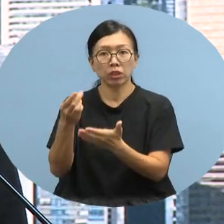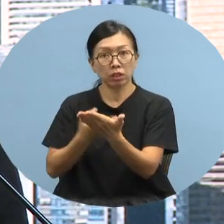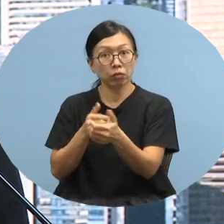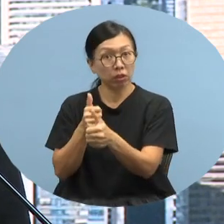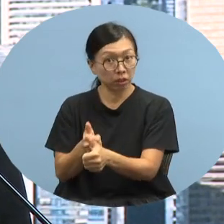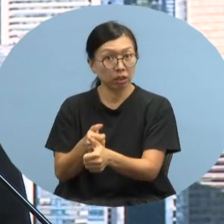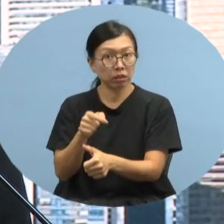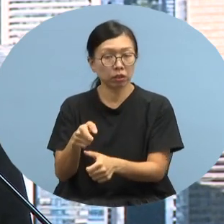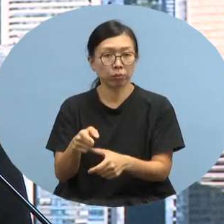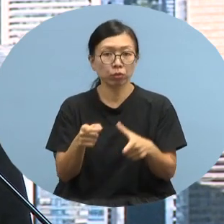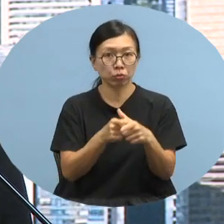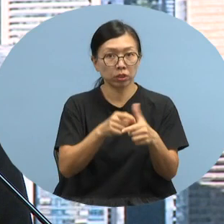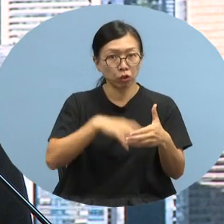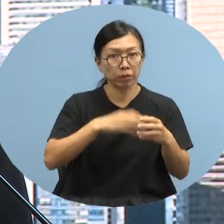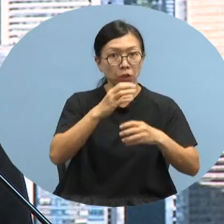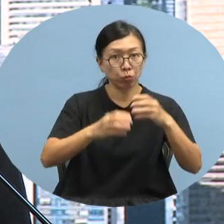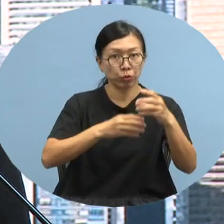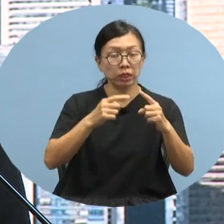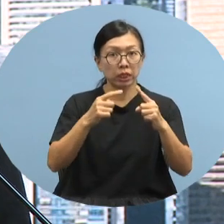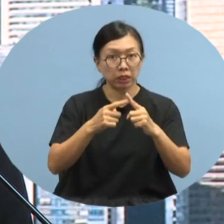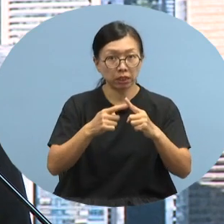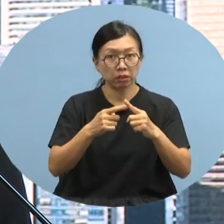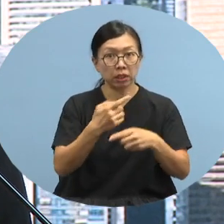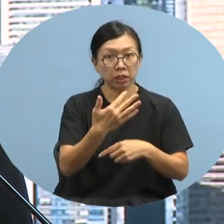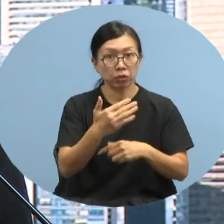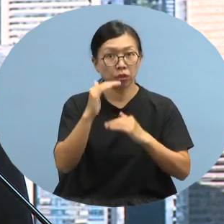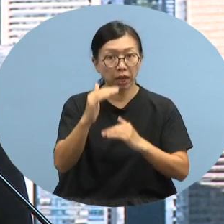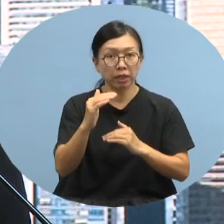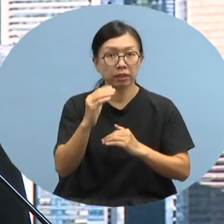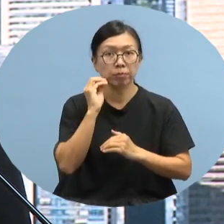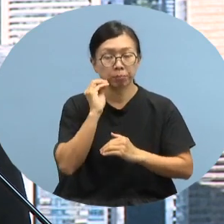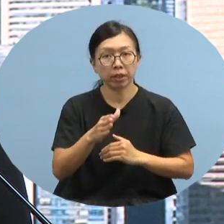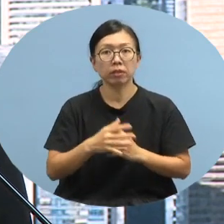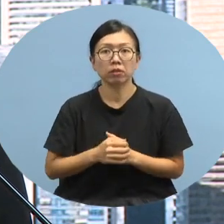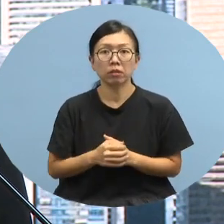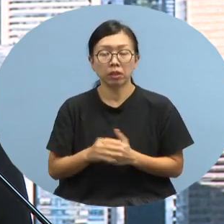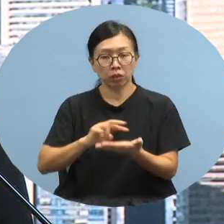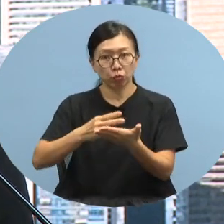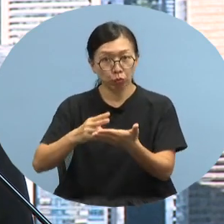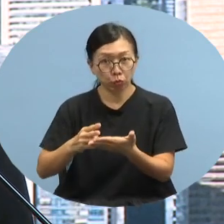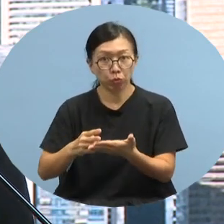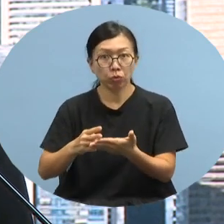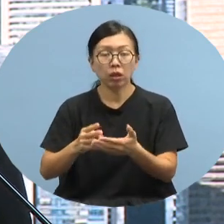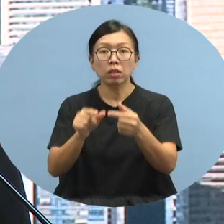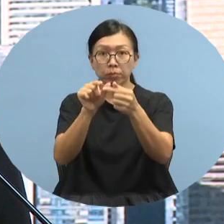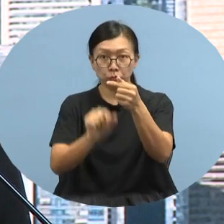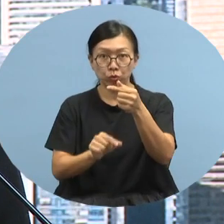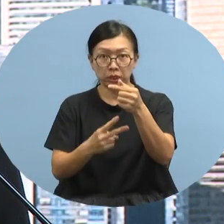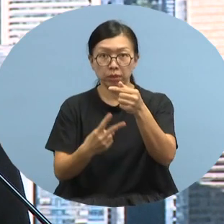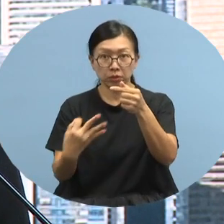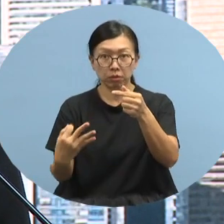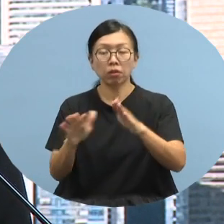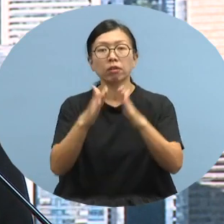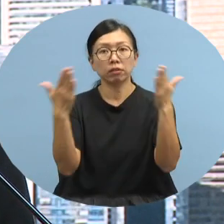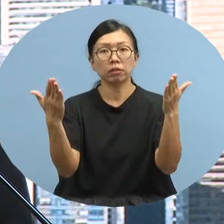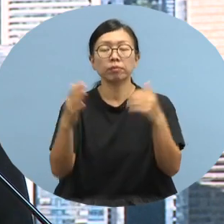規管性質的文書舉行的會議的人數的限制的。咁有關的修訂係將會喺10月23日咧